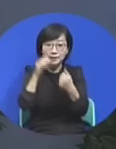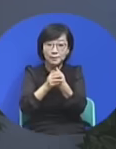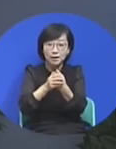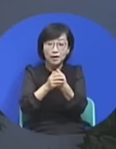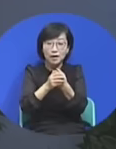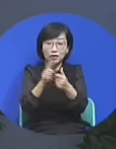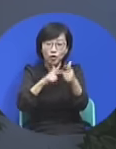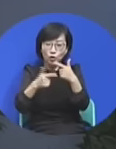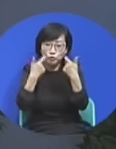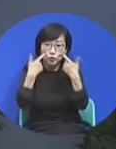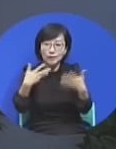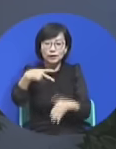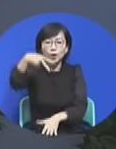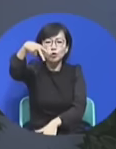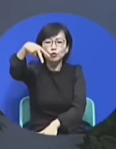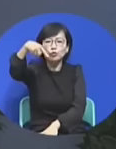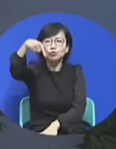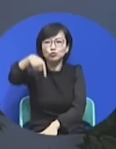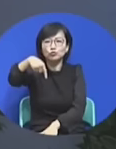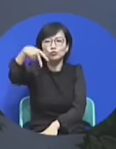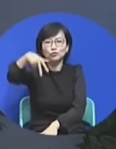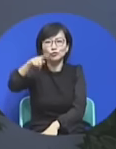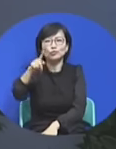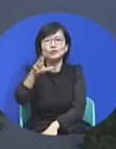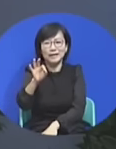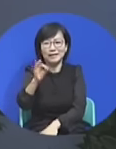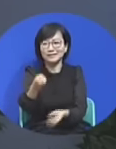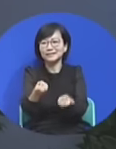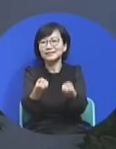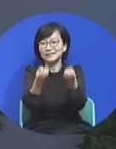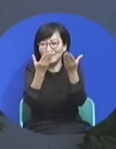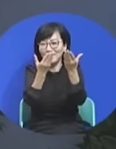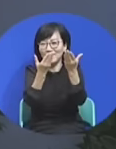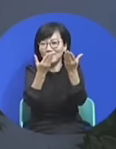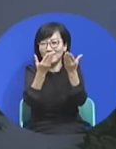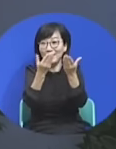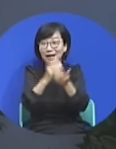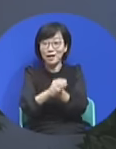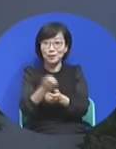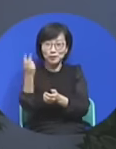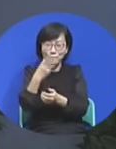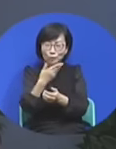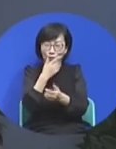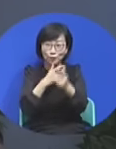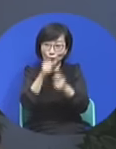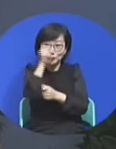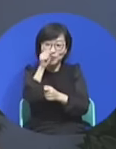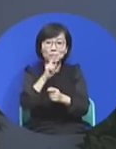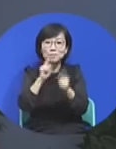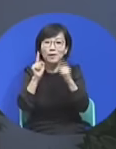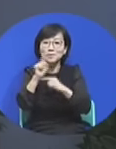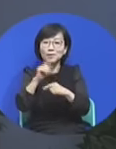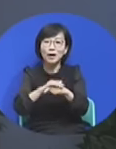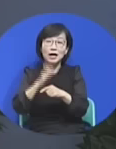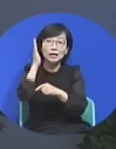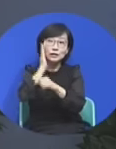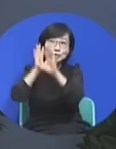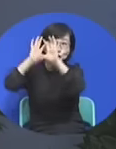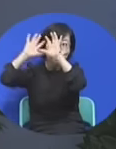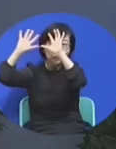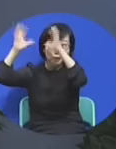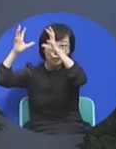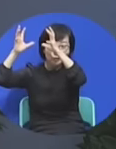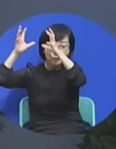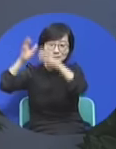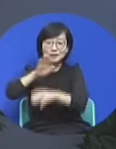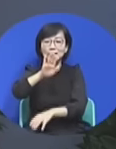더 여러분이 이해하려면 천국 배경 이라고 하면 더 좋습니다. And so the word ingathering is more appropriate. And for you to have a clear understanding of this, we